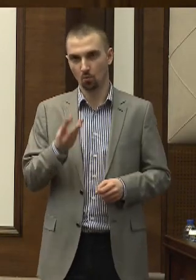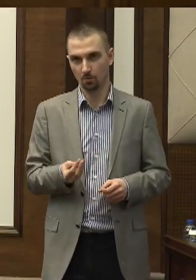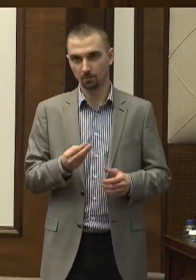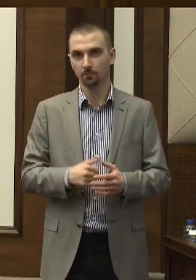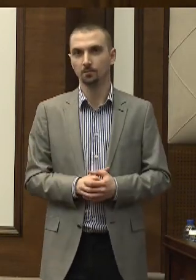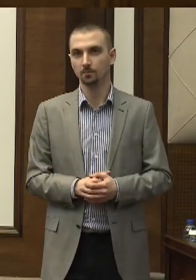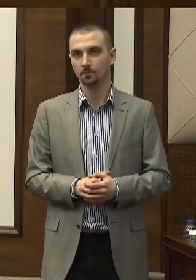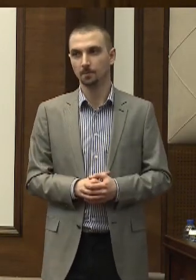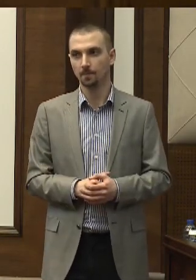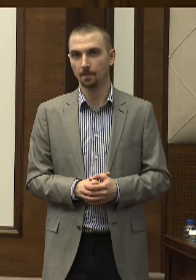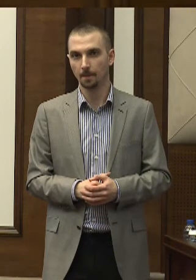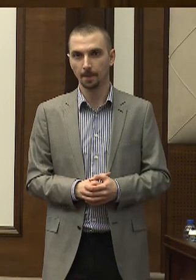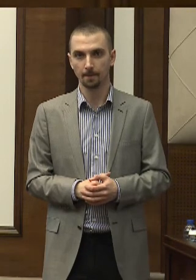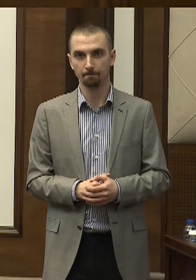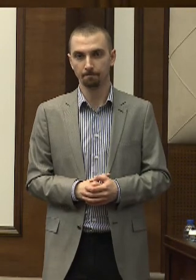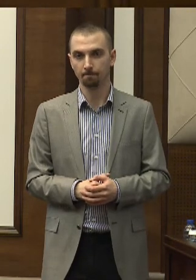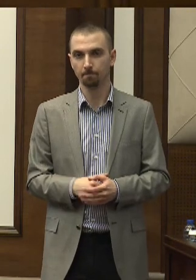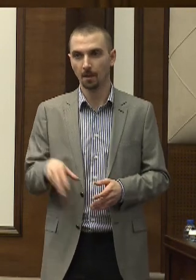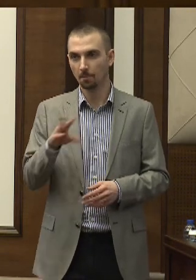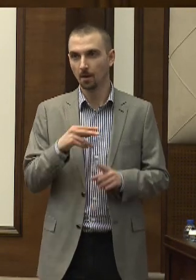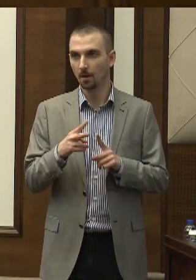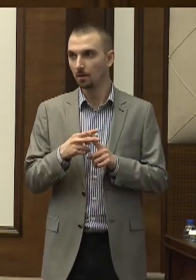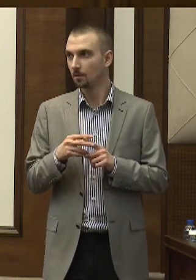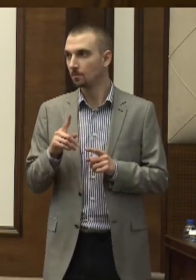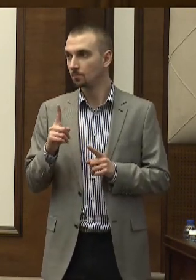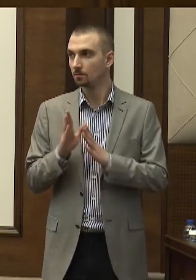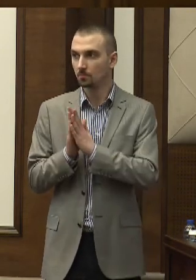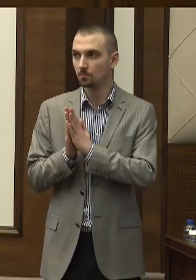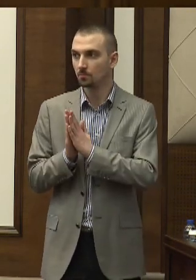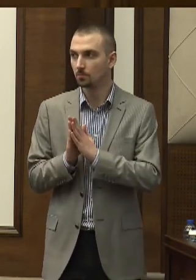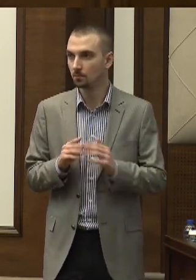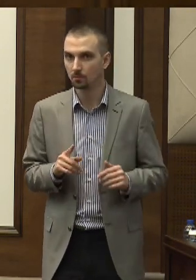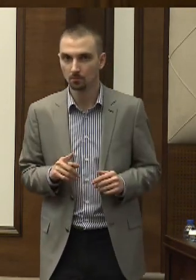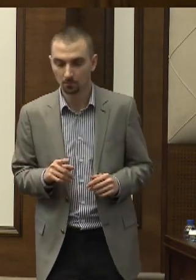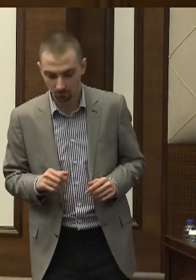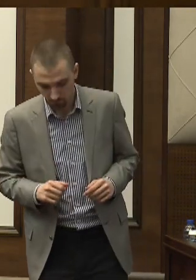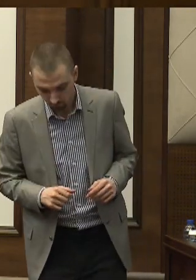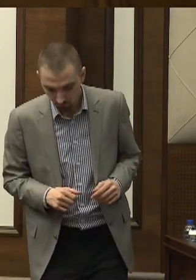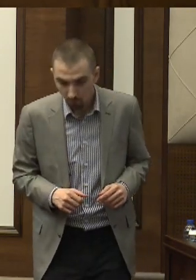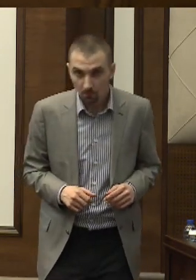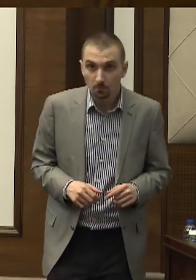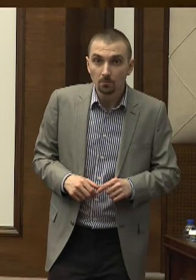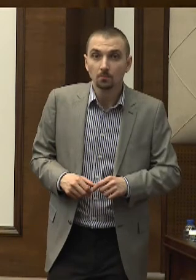olacağız. Hepinize katkılarınız... Başkanım, özür diliyorum ama imar ve harita